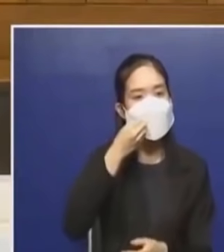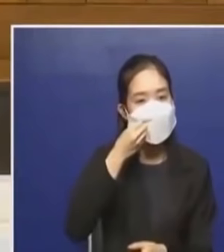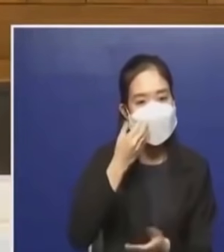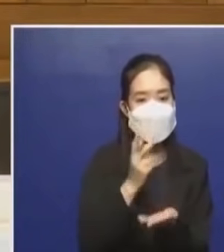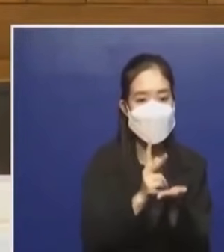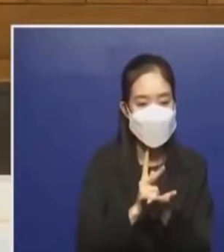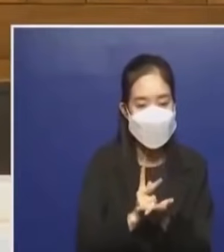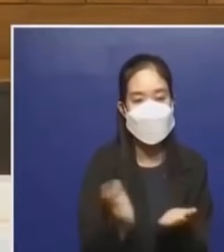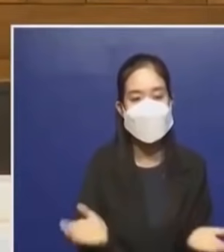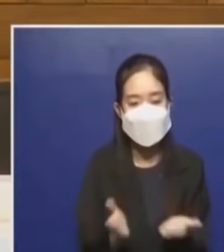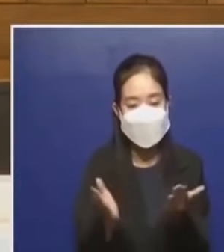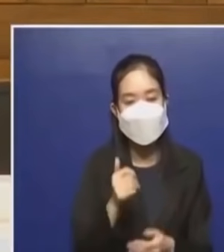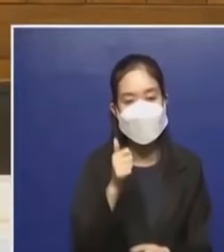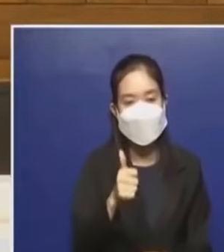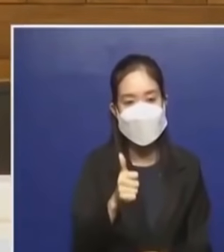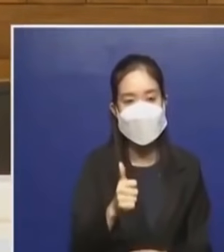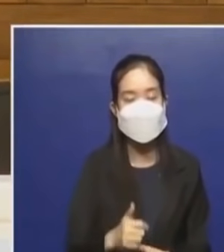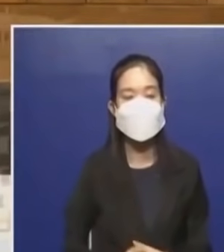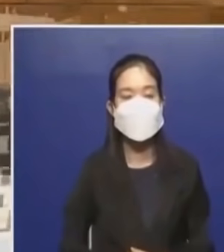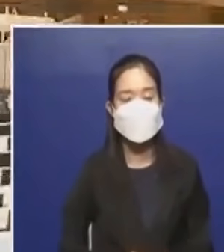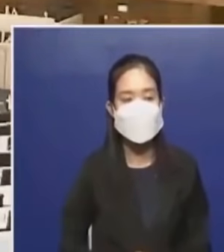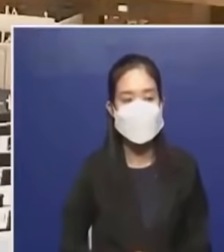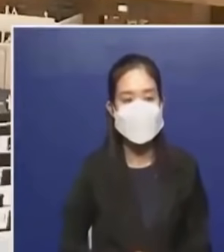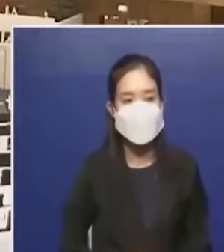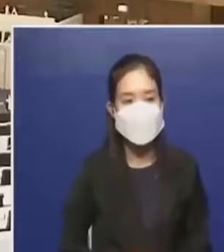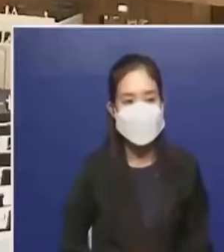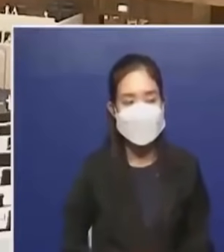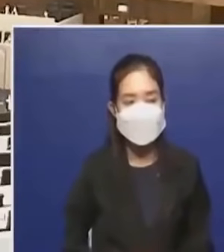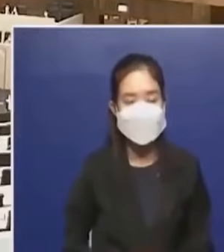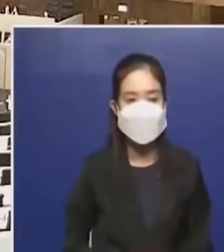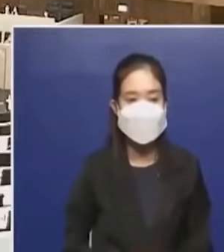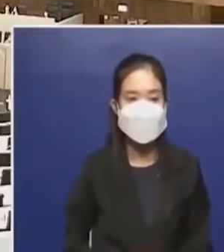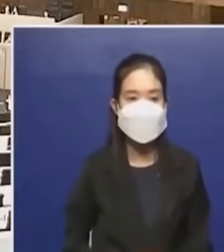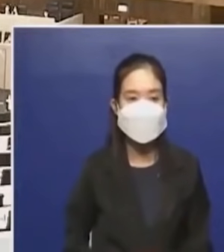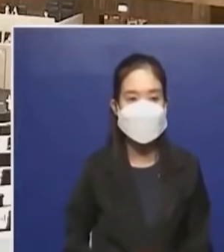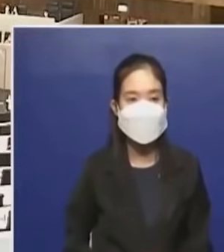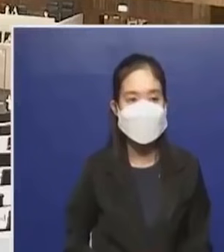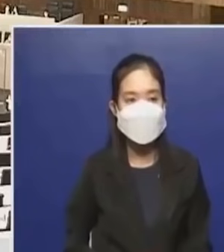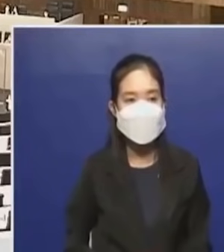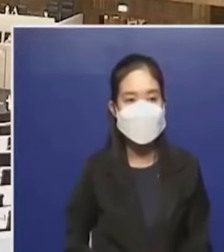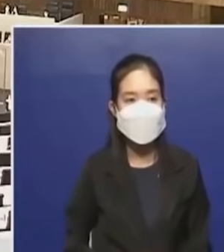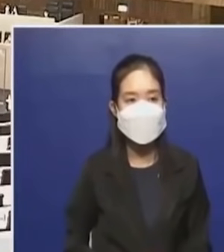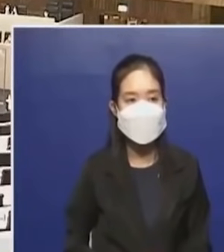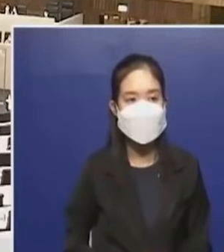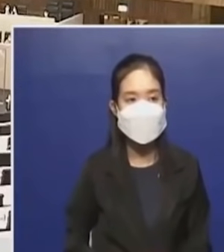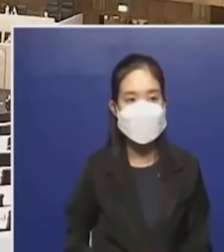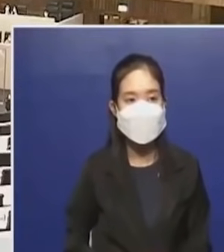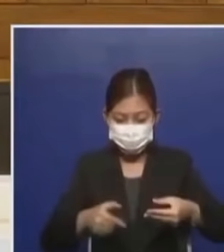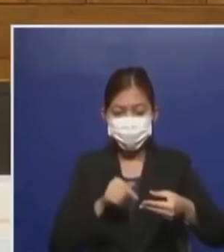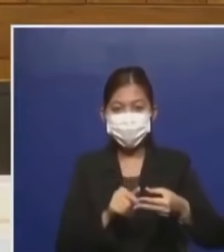ว้แม้พักจิบน้ำเป็นระยะแต่ยังไว้ลายทอทหารอดทนไม่มีอาการเหนื่อยหอบแม้สวมแมสตลอดการอภิปร